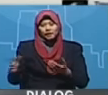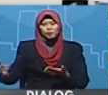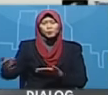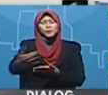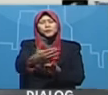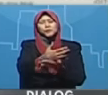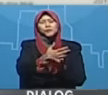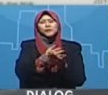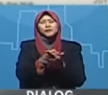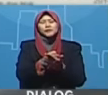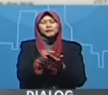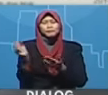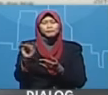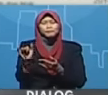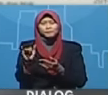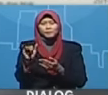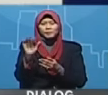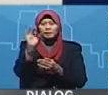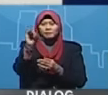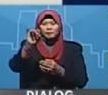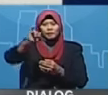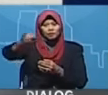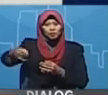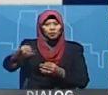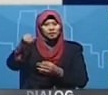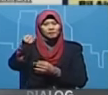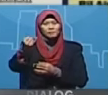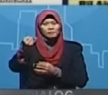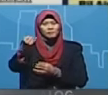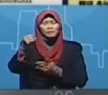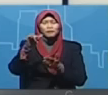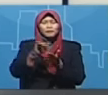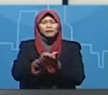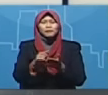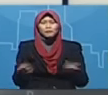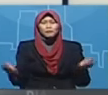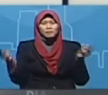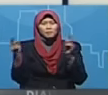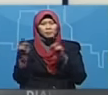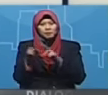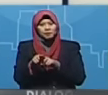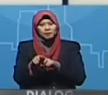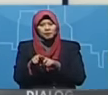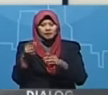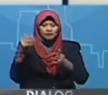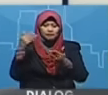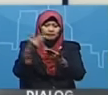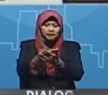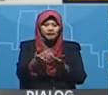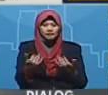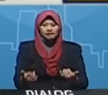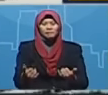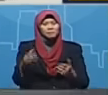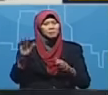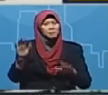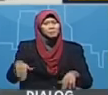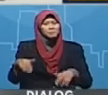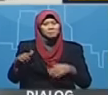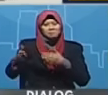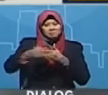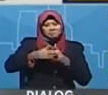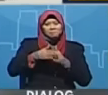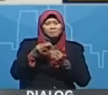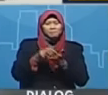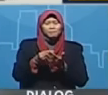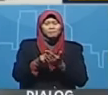ramai, seperti yang saya sebutkan sehingga 8 juta. Yeah. Jadi inilah yang berlaku. Sehingga sekarang mereka ini belum dapat. Uh-huh. Nah, kalau